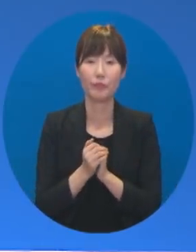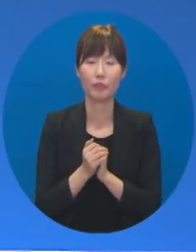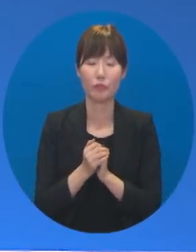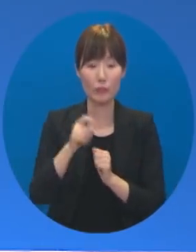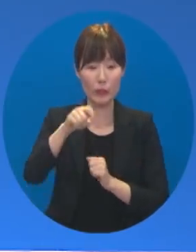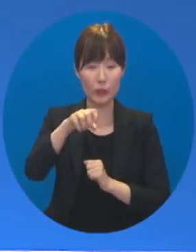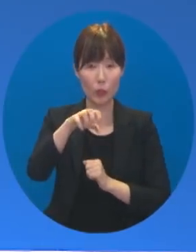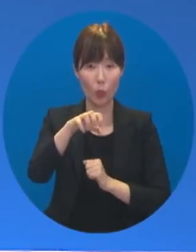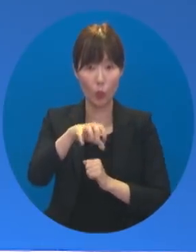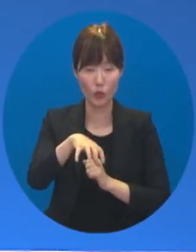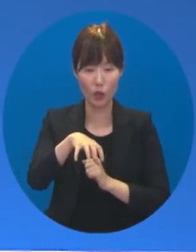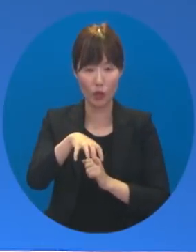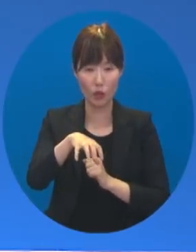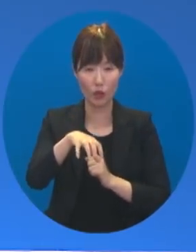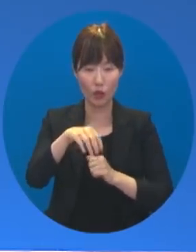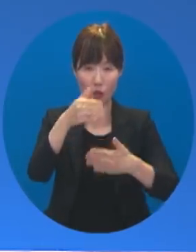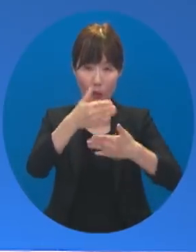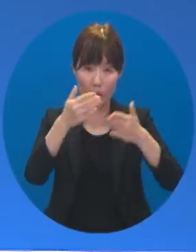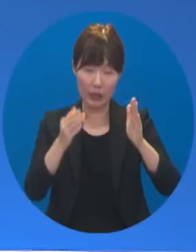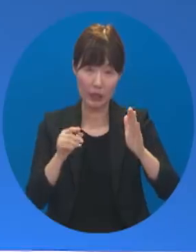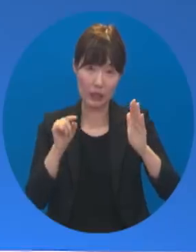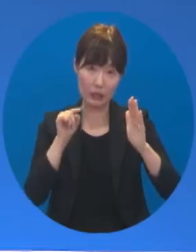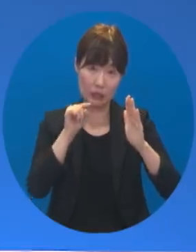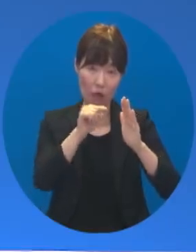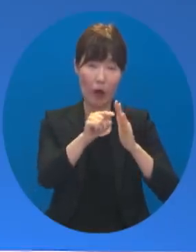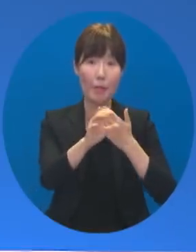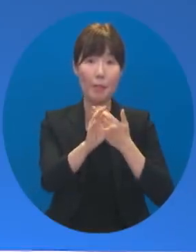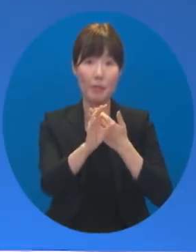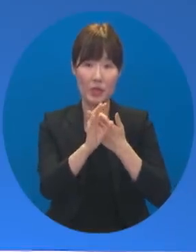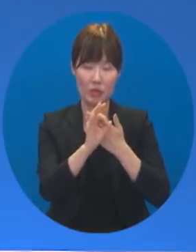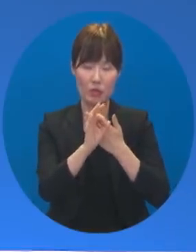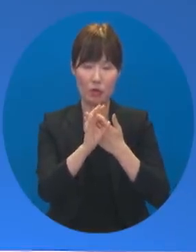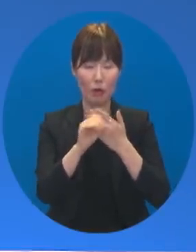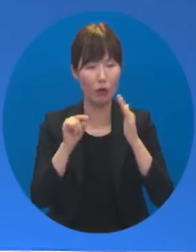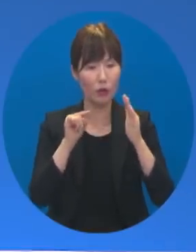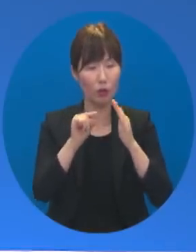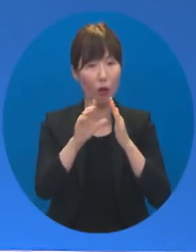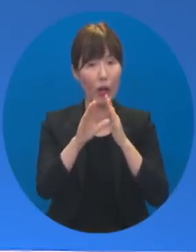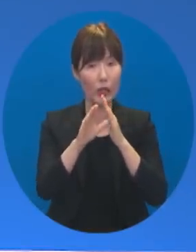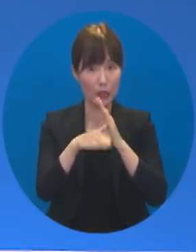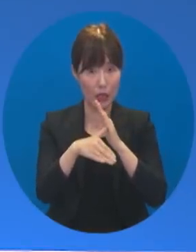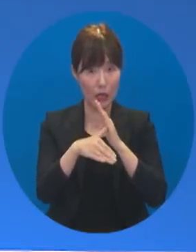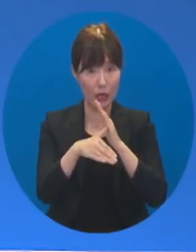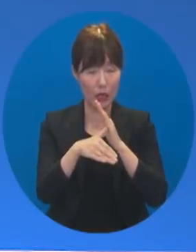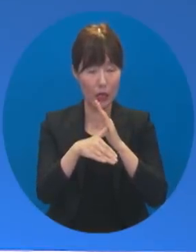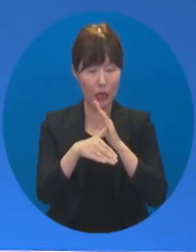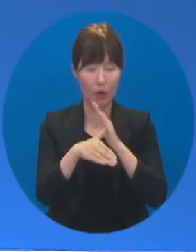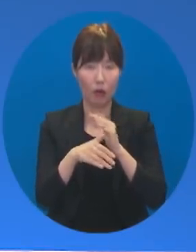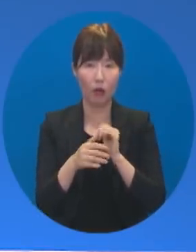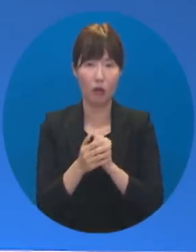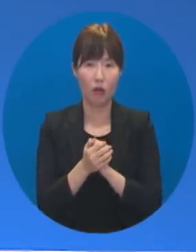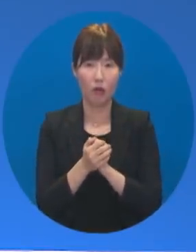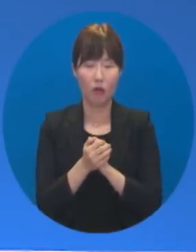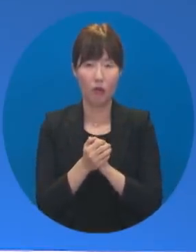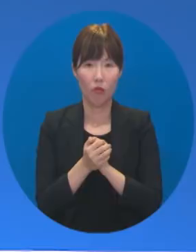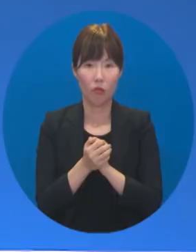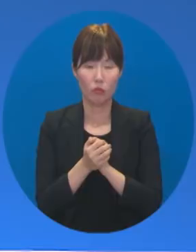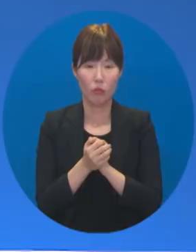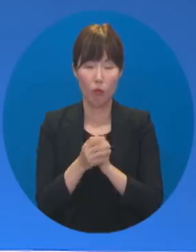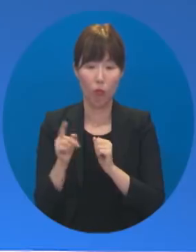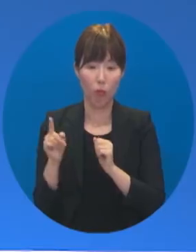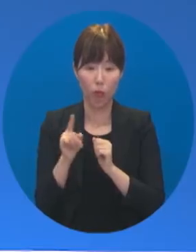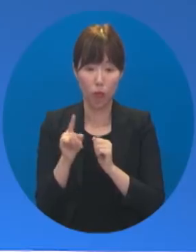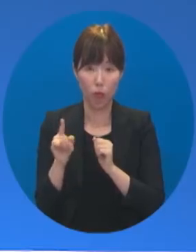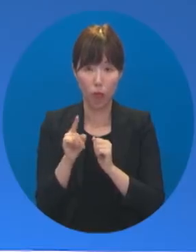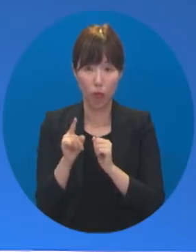그곳에 들어가면 일단 들어갈 때 어떤 것도 가지고 들어갈 수가 없어요. 좀